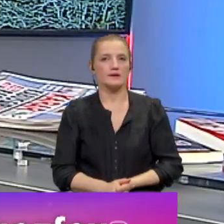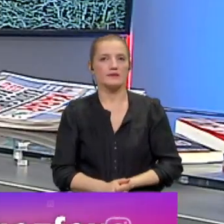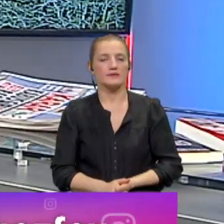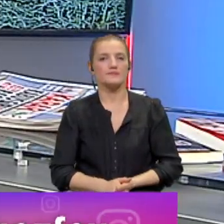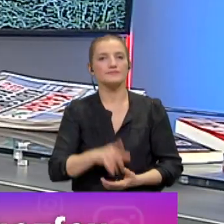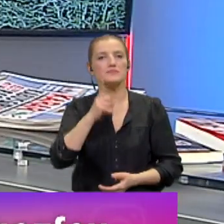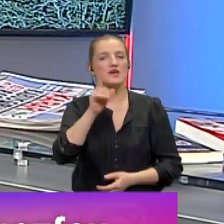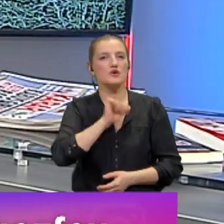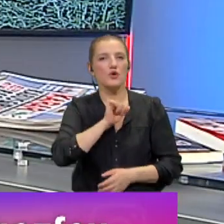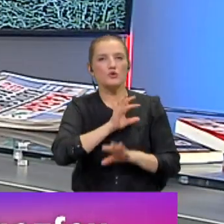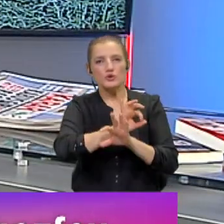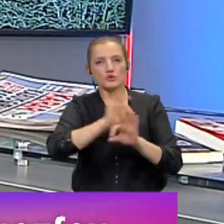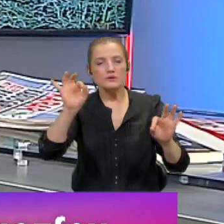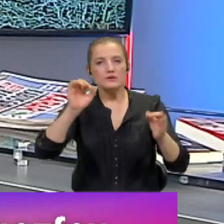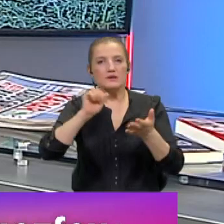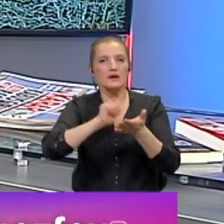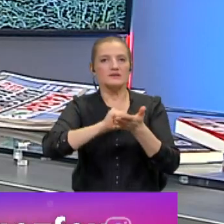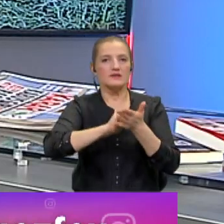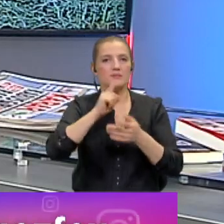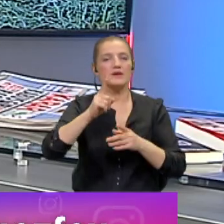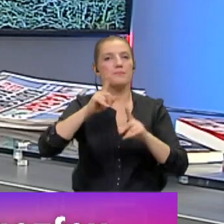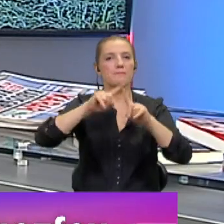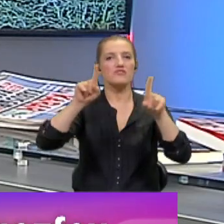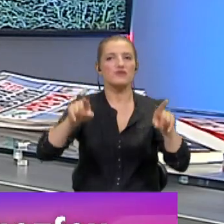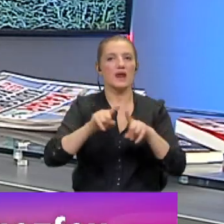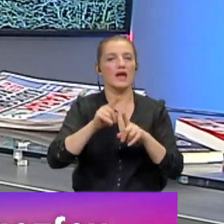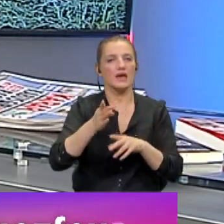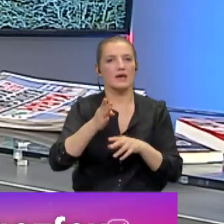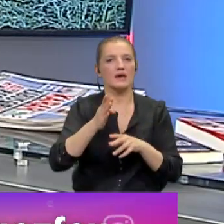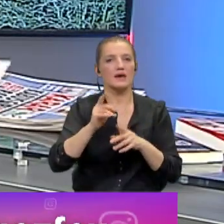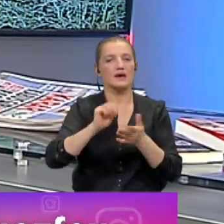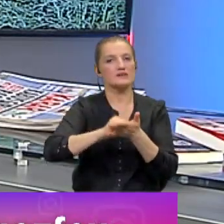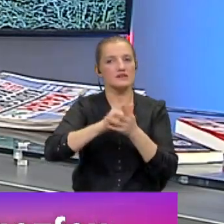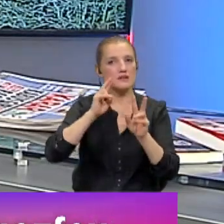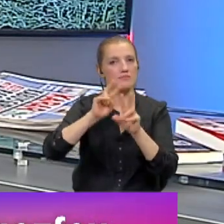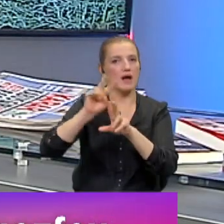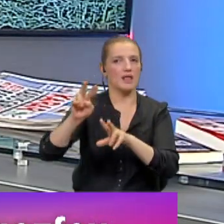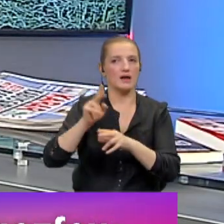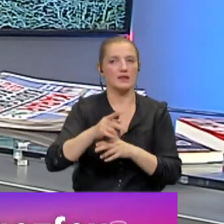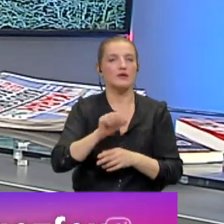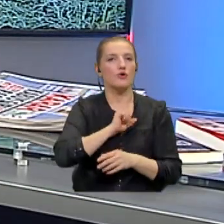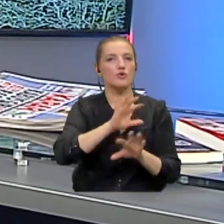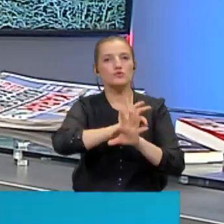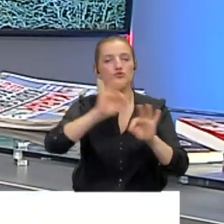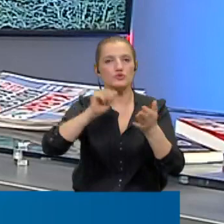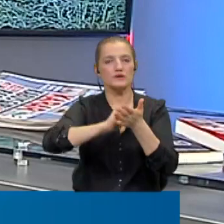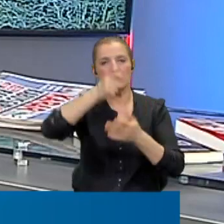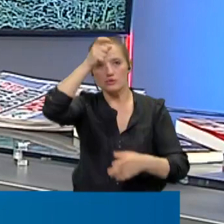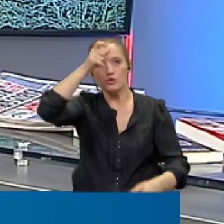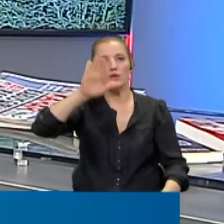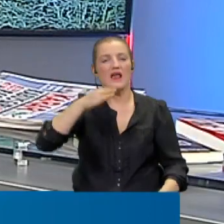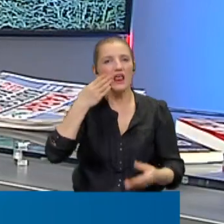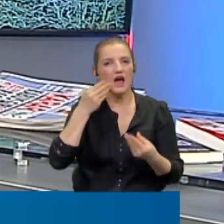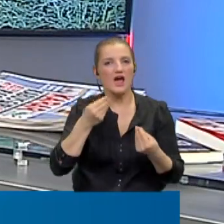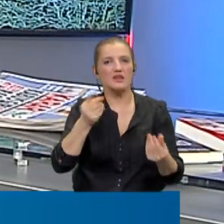bir Korkusuz Gazetesi Bir de pencere gazetesi onlara bakalım Korkusuz gazetesinde manşet Türk Lirası